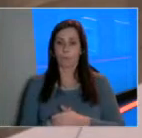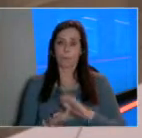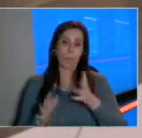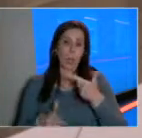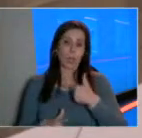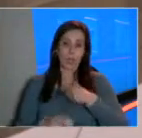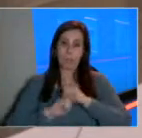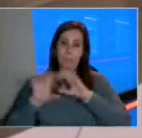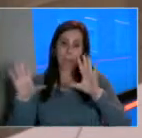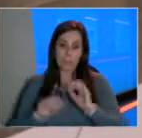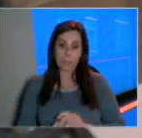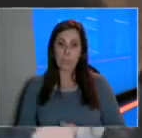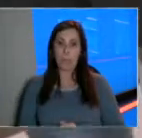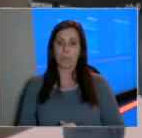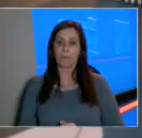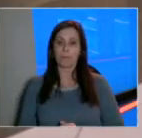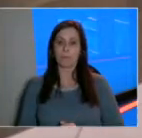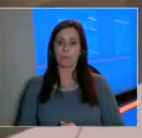מה שמתפרסם.